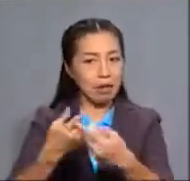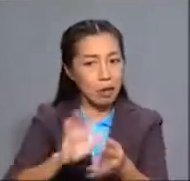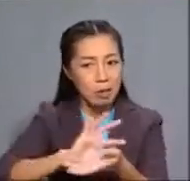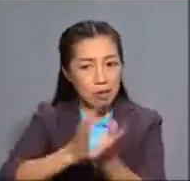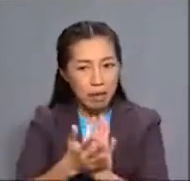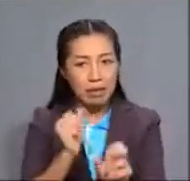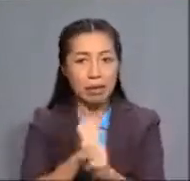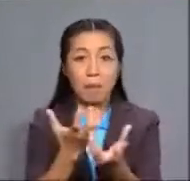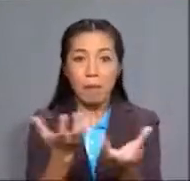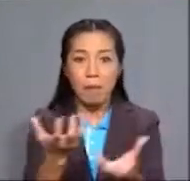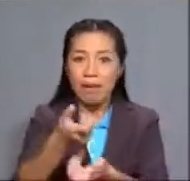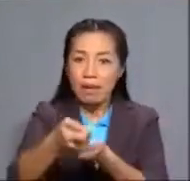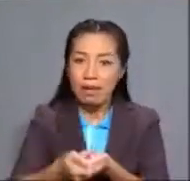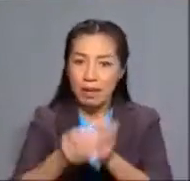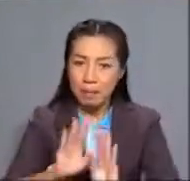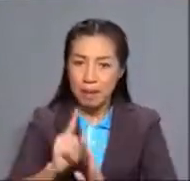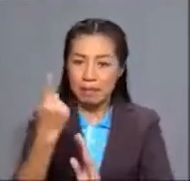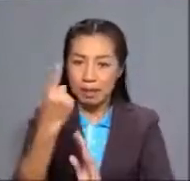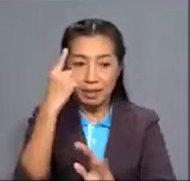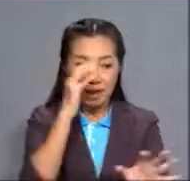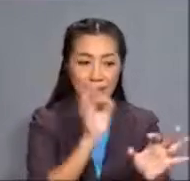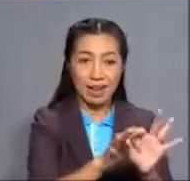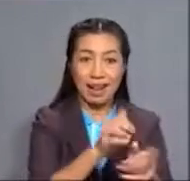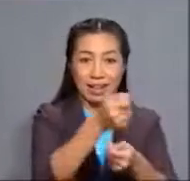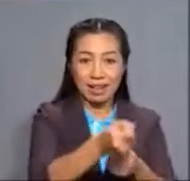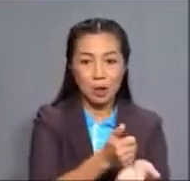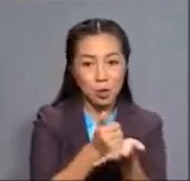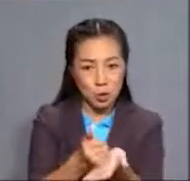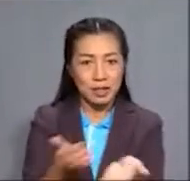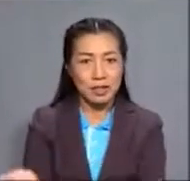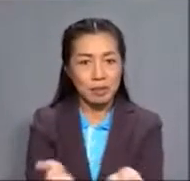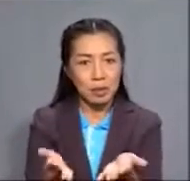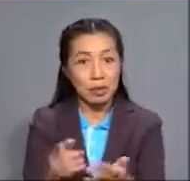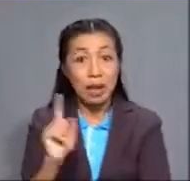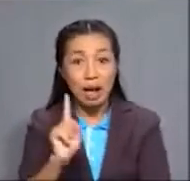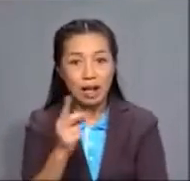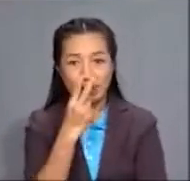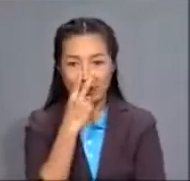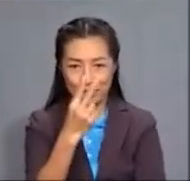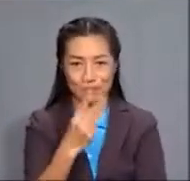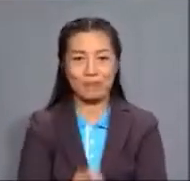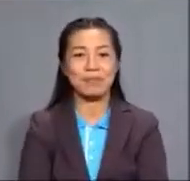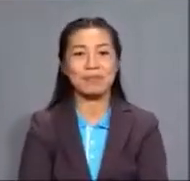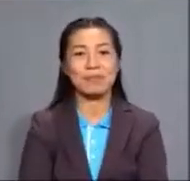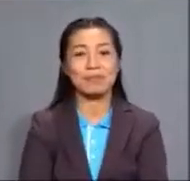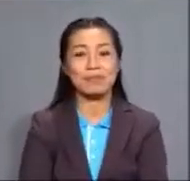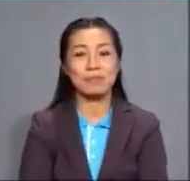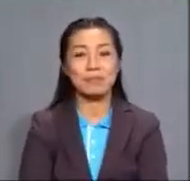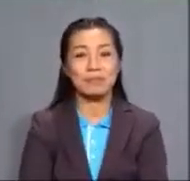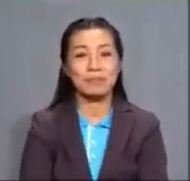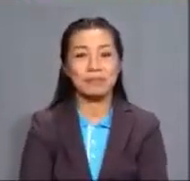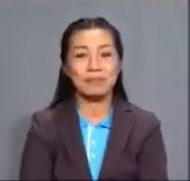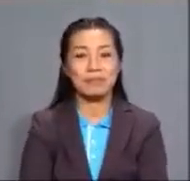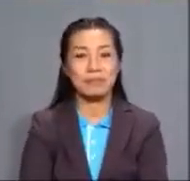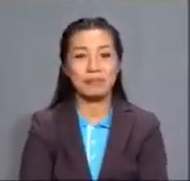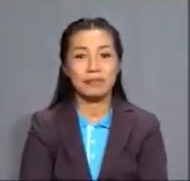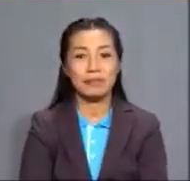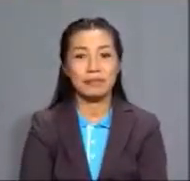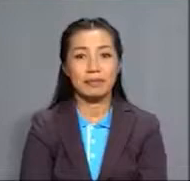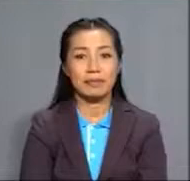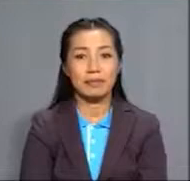มาทำสินค้าเกษตรชนิดหนึ่งโดยธกส.เข้าไปส่งเสริมสนับสนุนจะเป็นอะไรไปชมกันเลยนะคะ เพียง